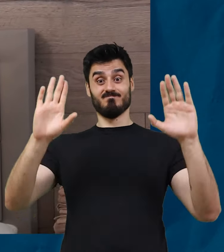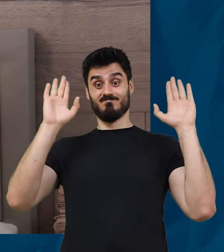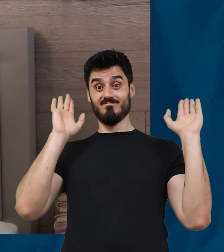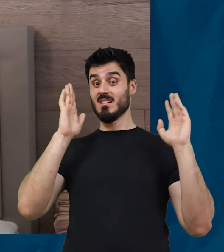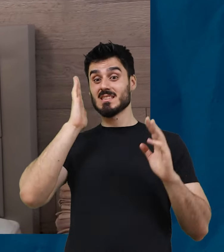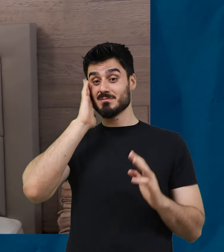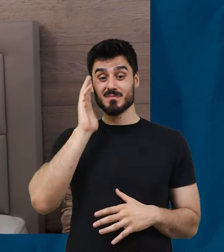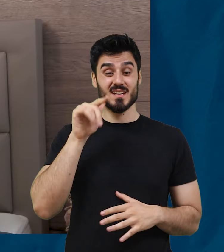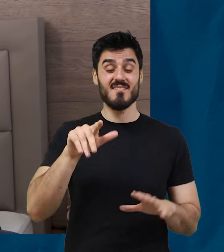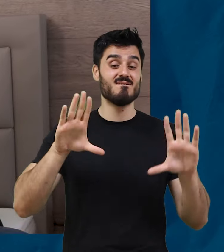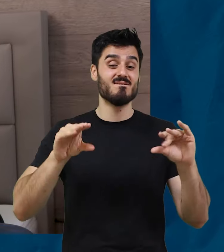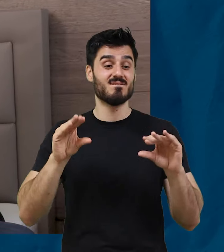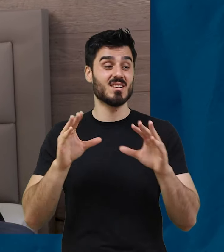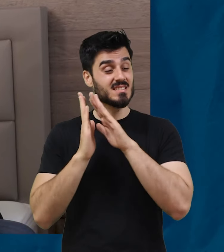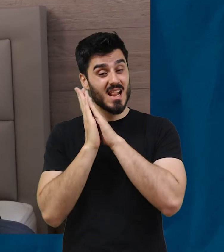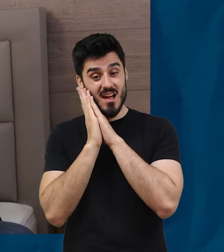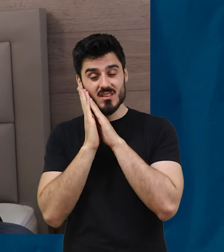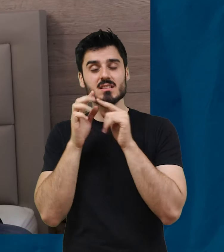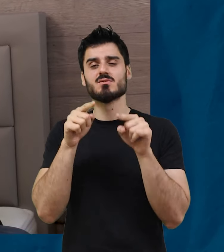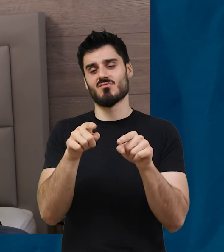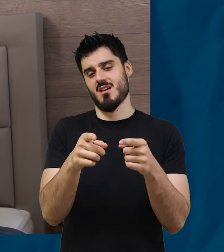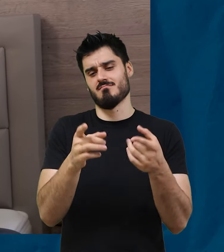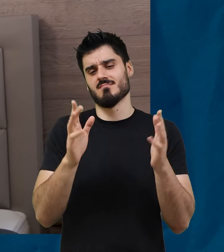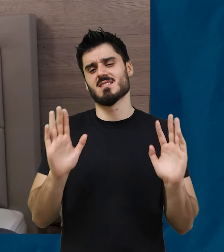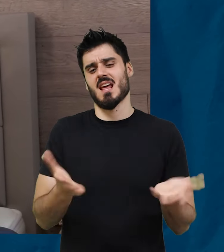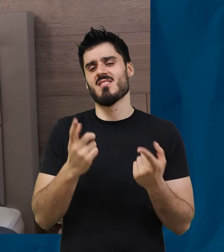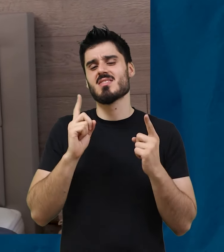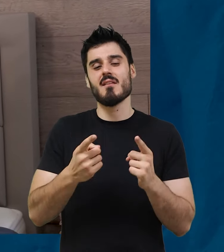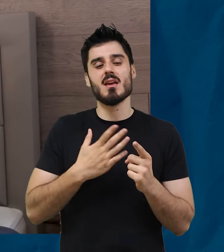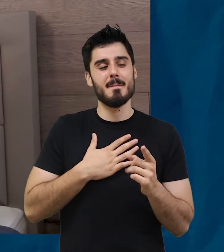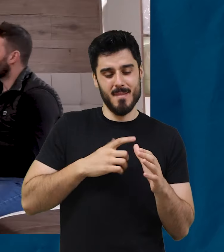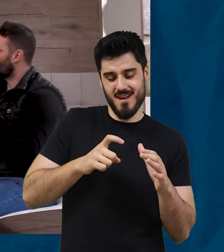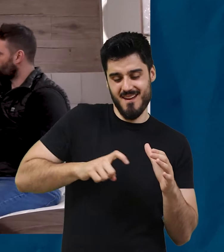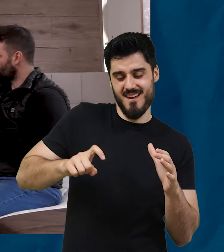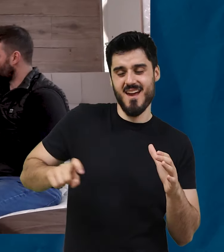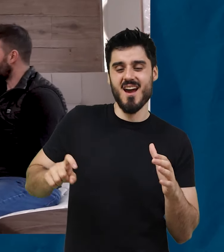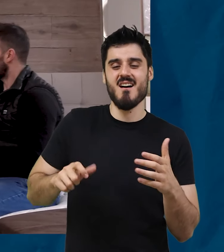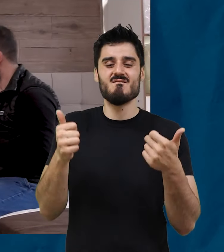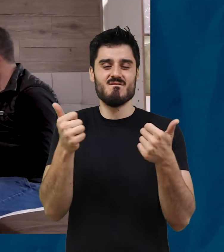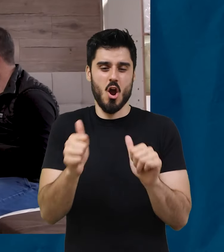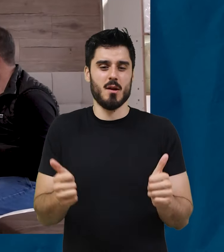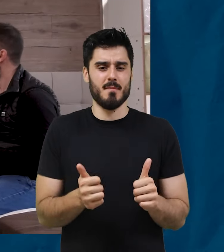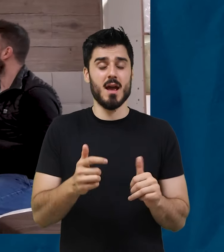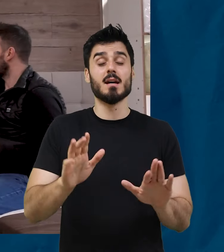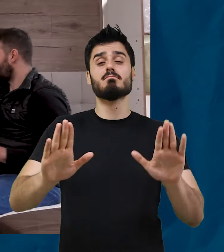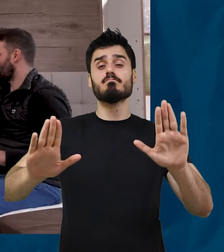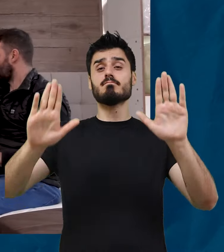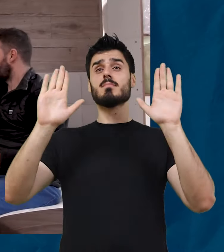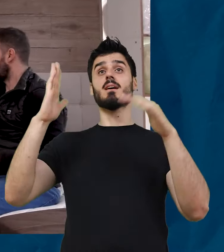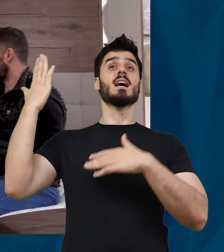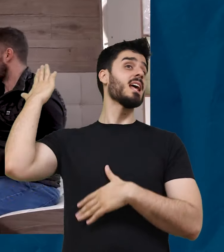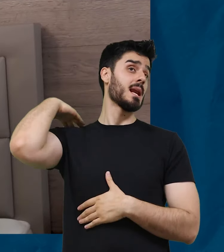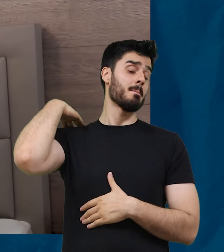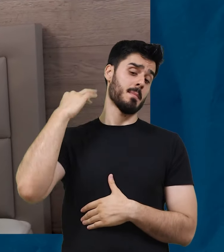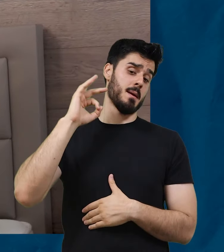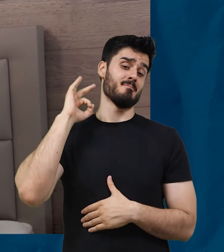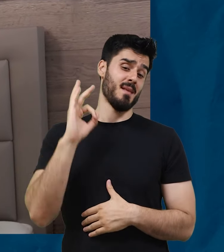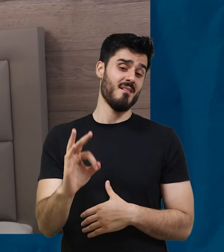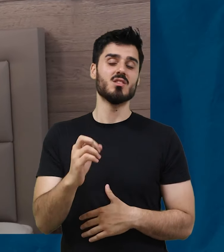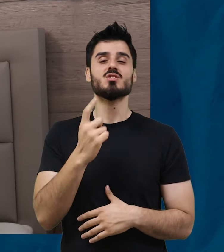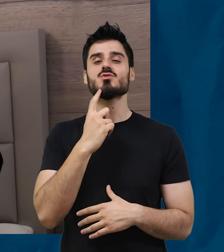една от предпочитаните възглавници е анатомичната възглавница, тъй като тя има извити форми. Доколкото знам, да спиш по гръб е най-правилният начин.